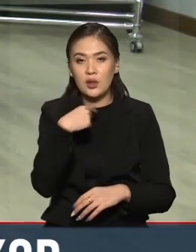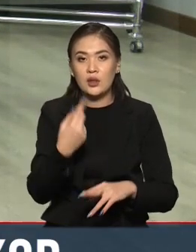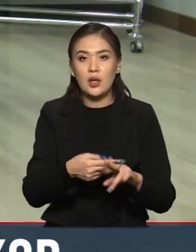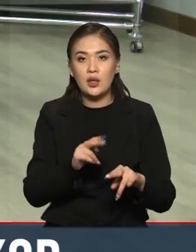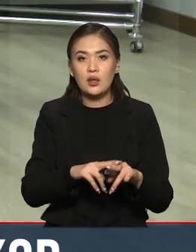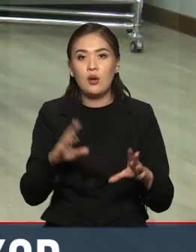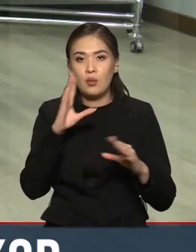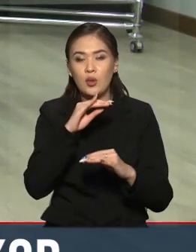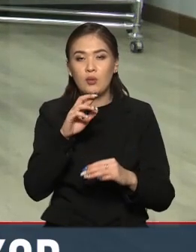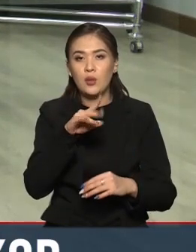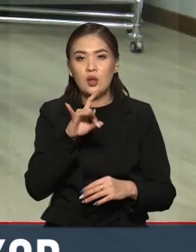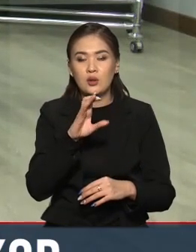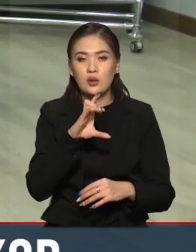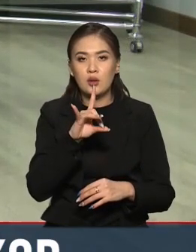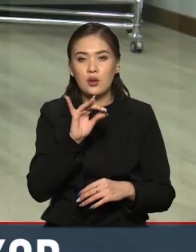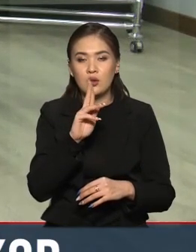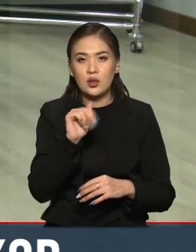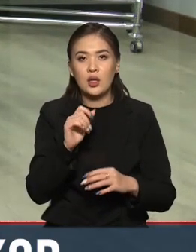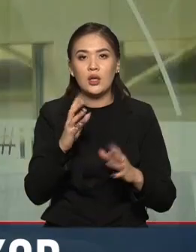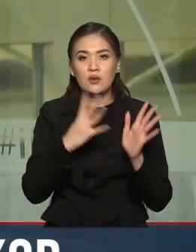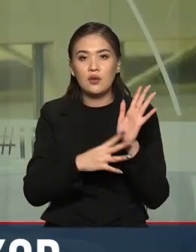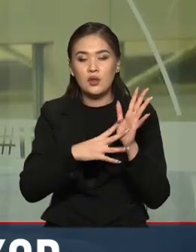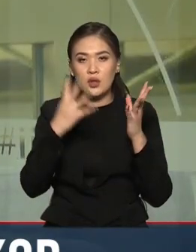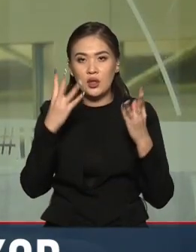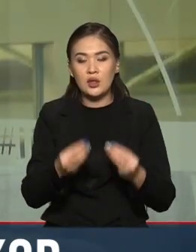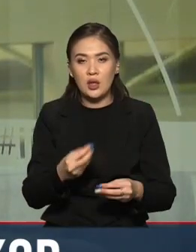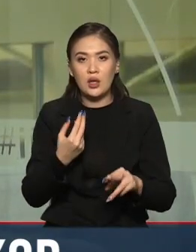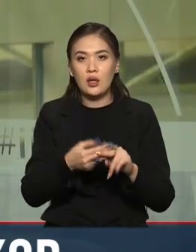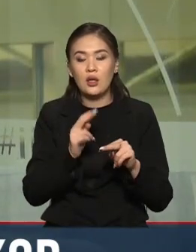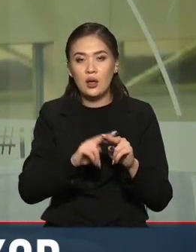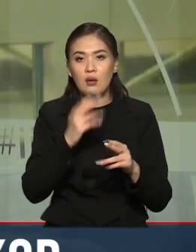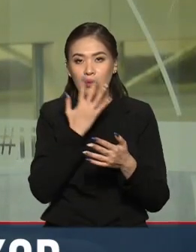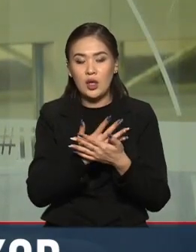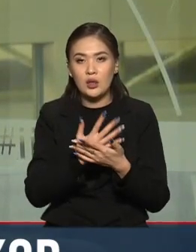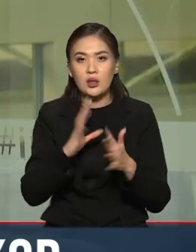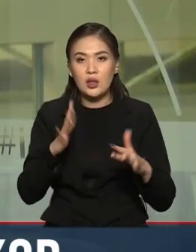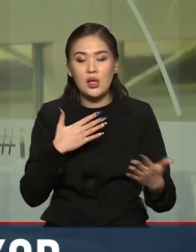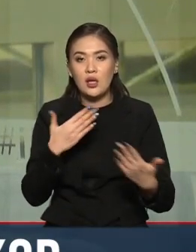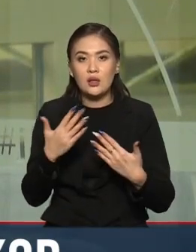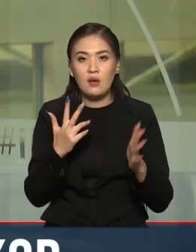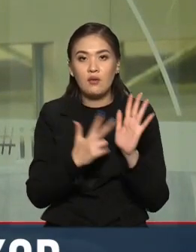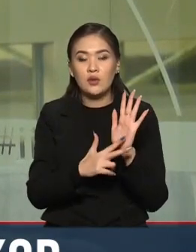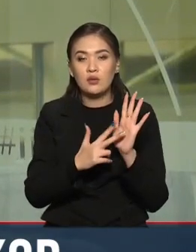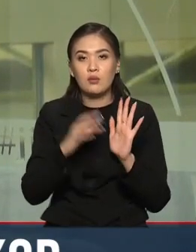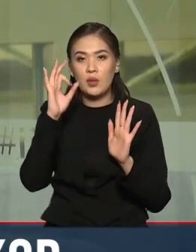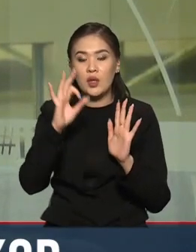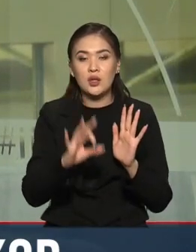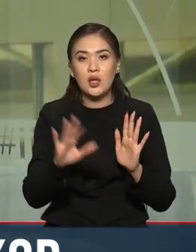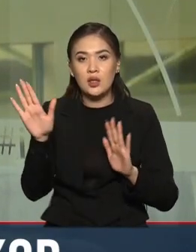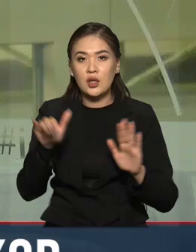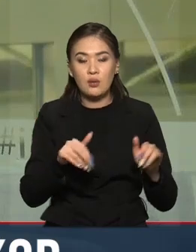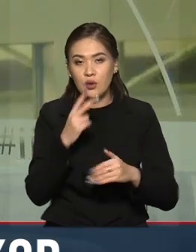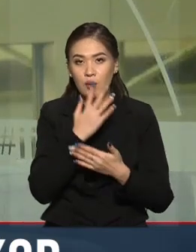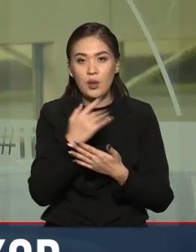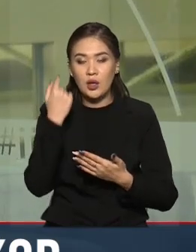имеют просрочку свыше 90 дней. А это уже, если по отношению к 8,5 всех заемщиков физических